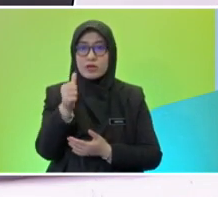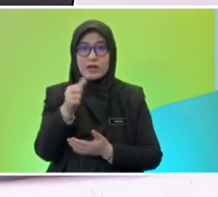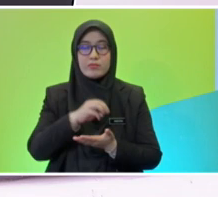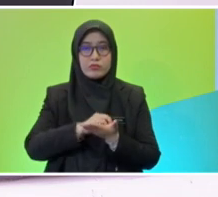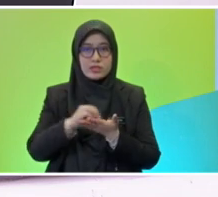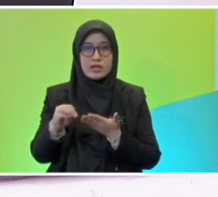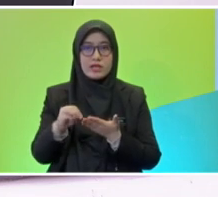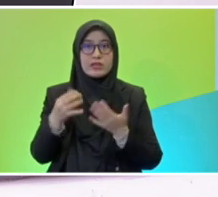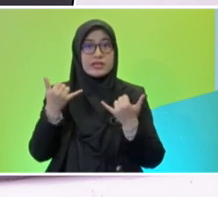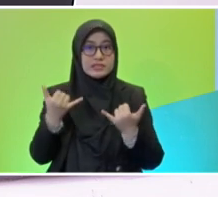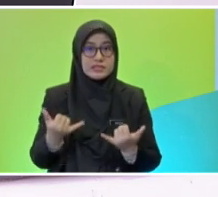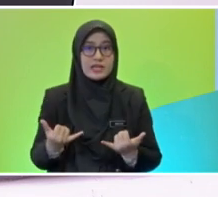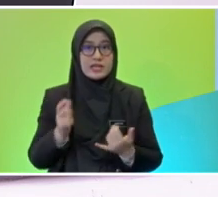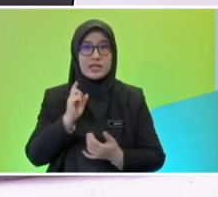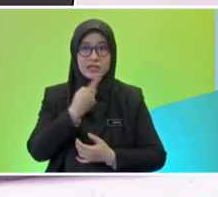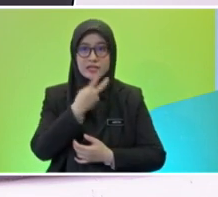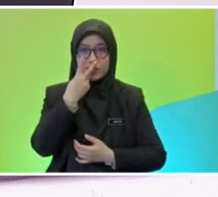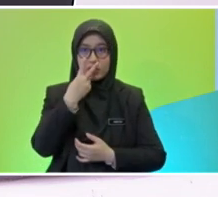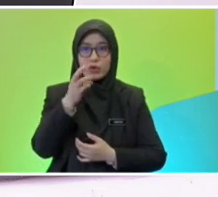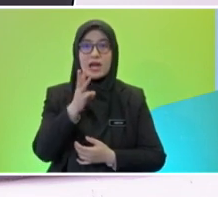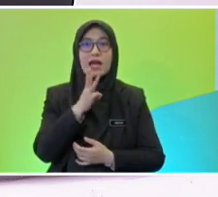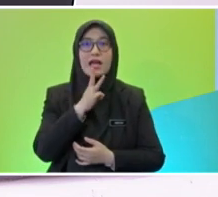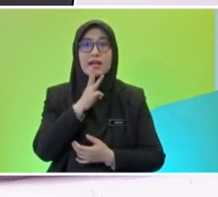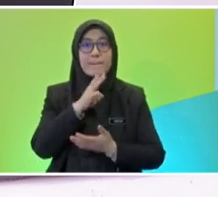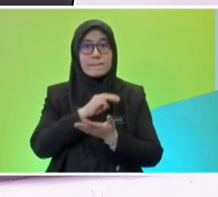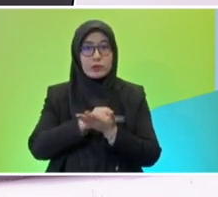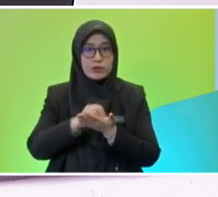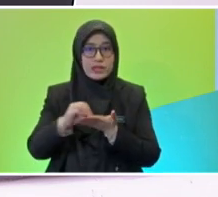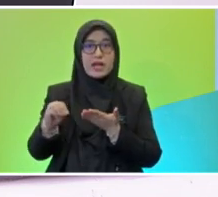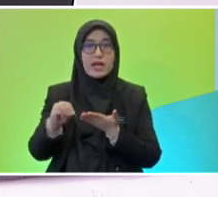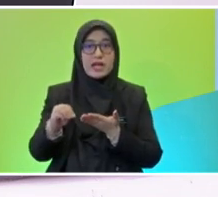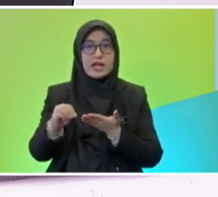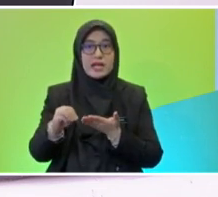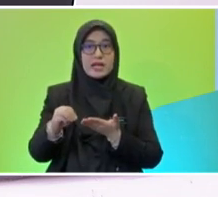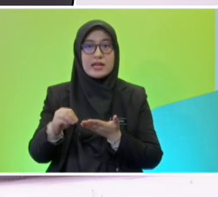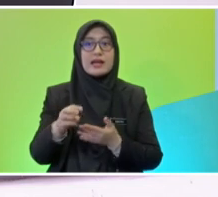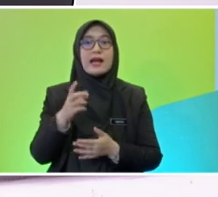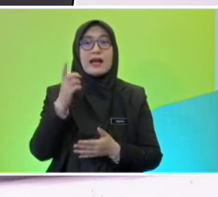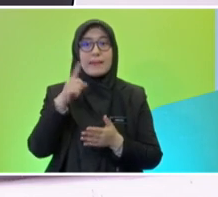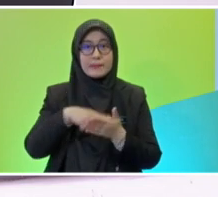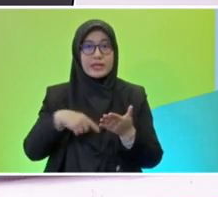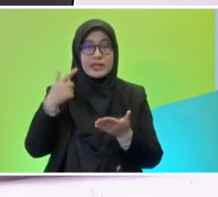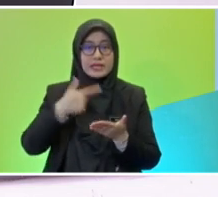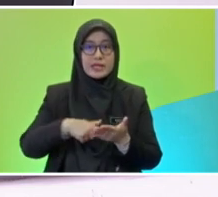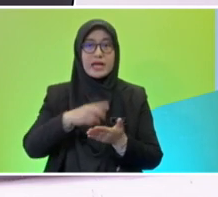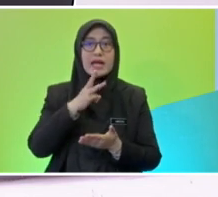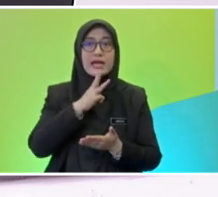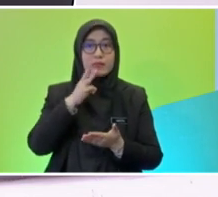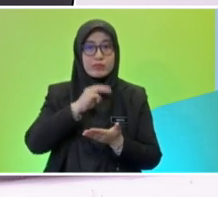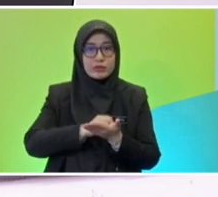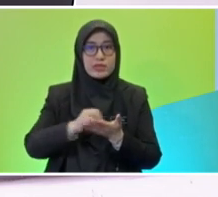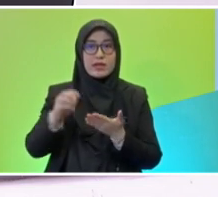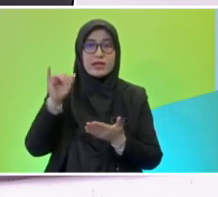semua Oke Ustaz Terangkan jenis-jenis air mutlak bersama dengan sekarang ini yaitu